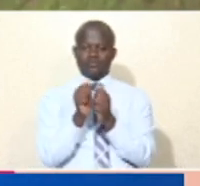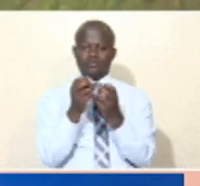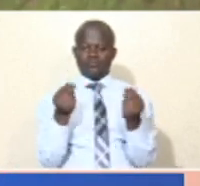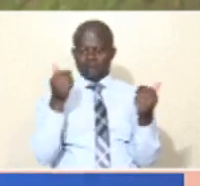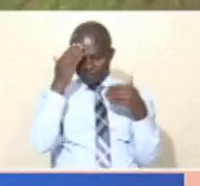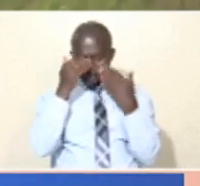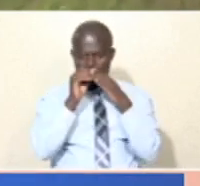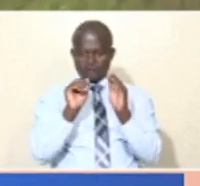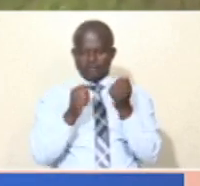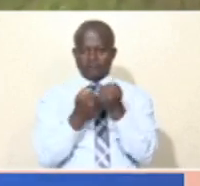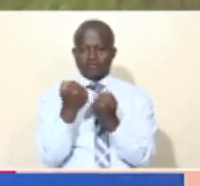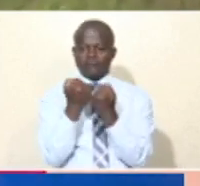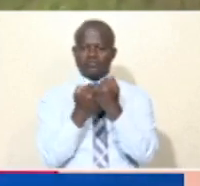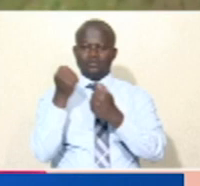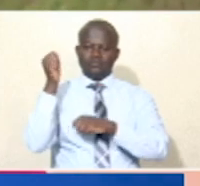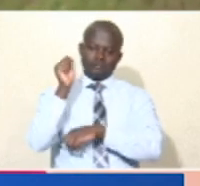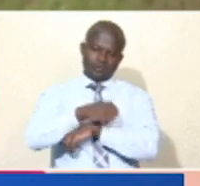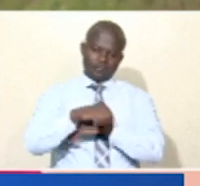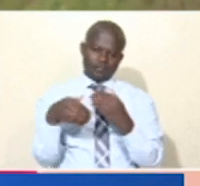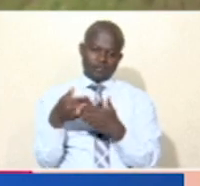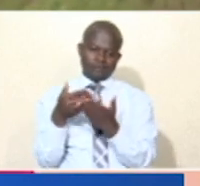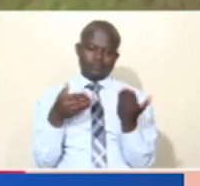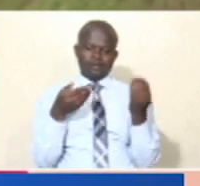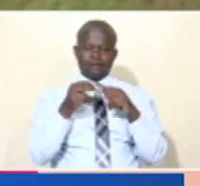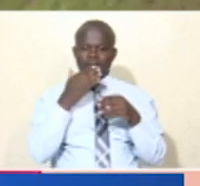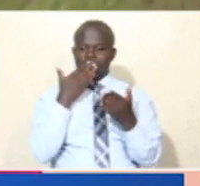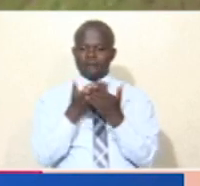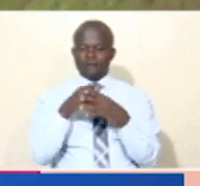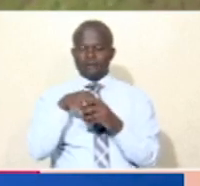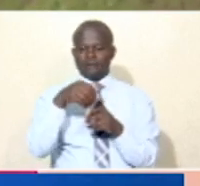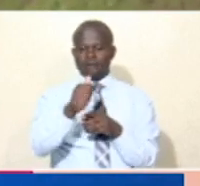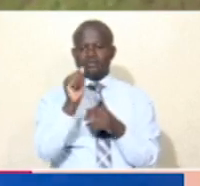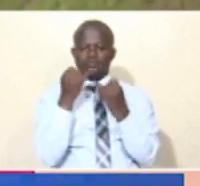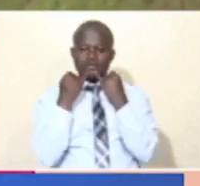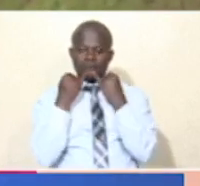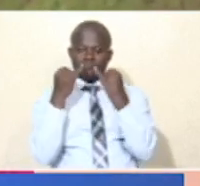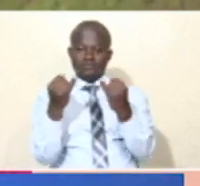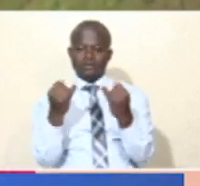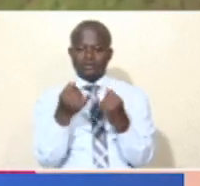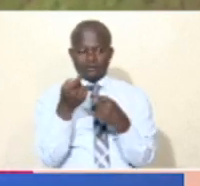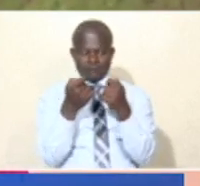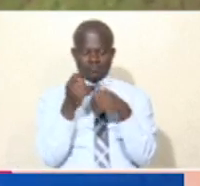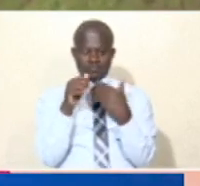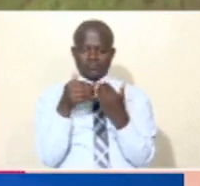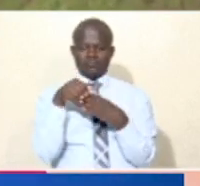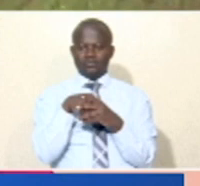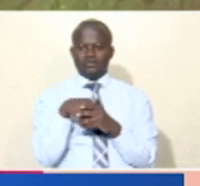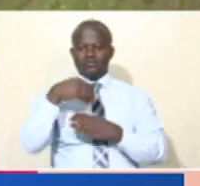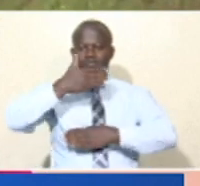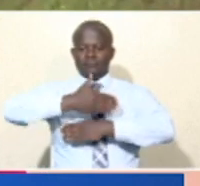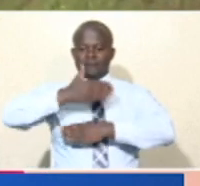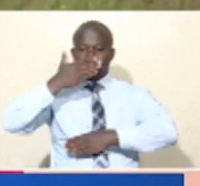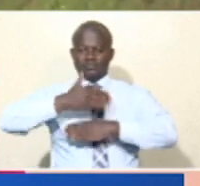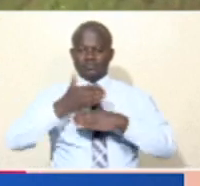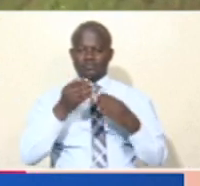gukemura kugira ngo ubu buhahirane burusheho kugenda neza. Muri zo nakubwira Monkeya Gloria, hari nk'uyu mupaka